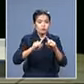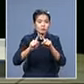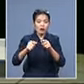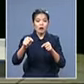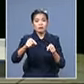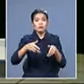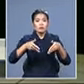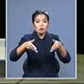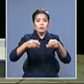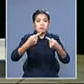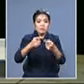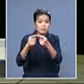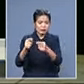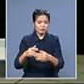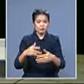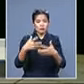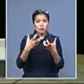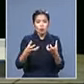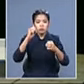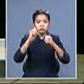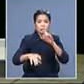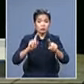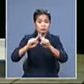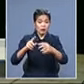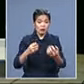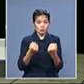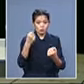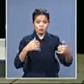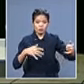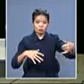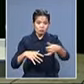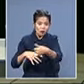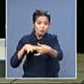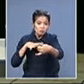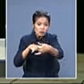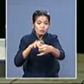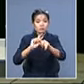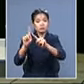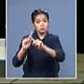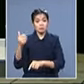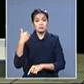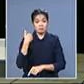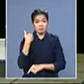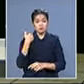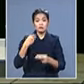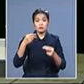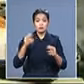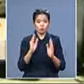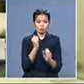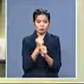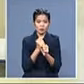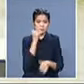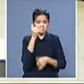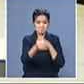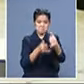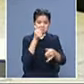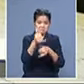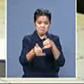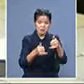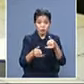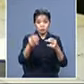แง่ของอาจจะมีสิ่งกีดขวางนะครับมีอุบัติเหตุมีคนเดินเข้าไปในระบบของทางพิเศษเจ้าหน้าที่หลายท่านที่ทำงานอยู่